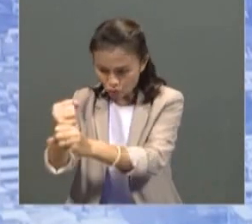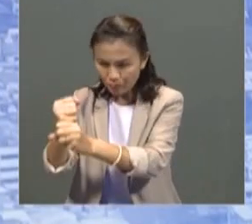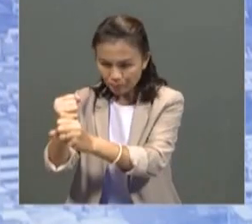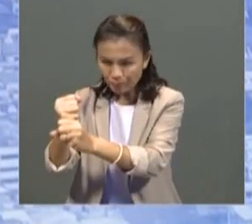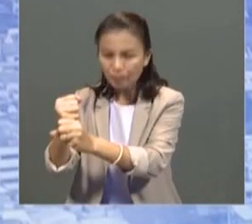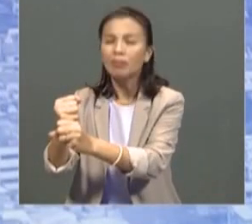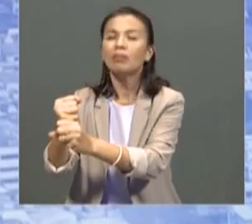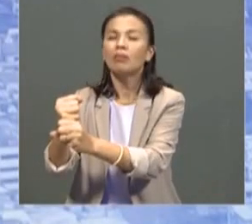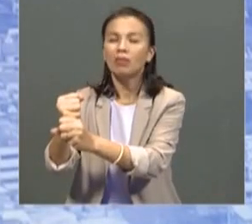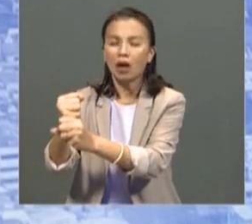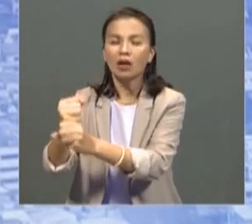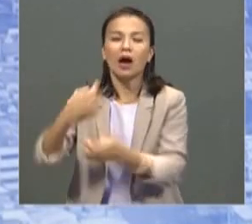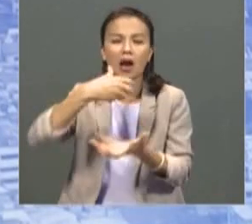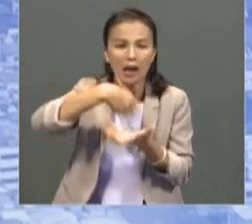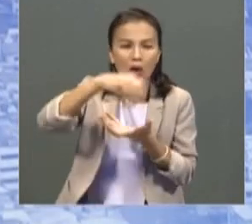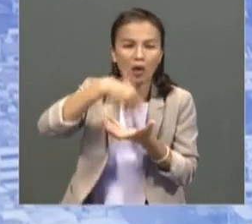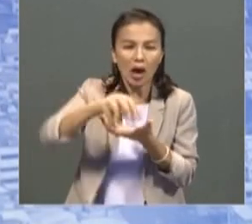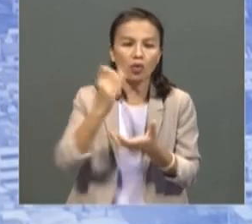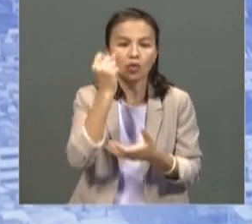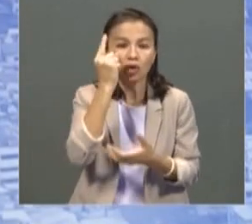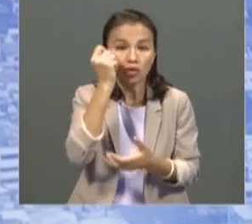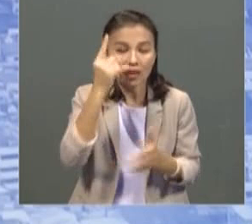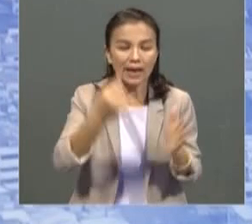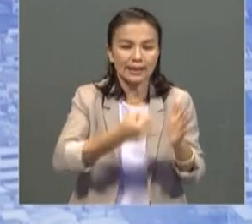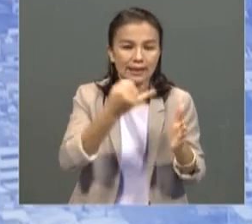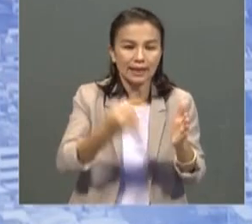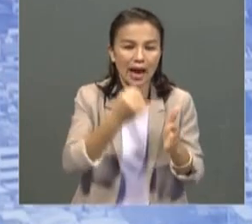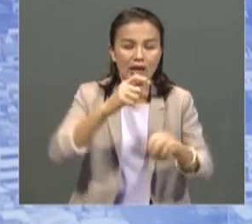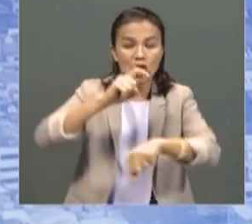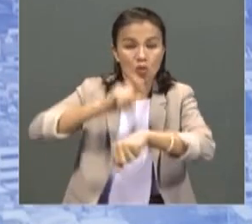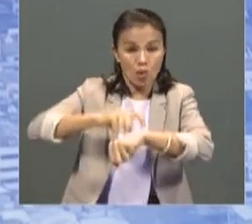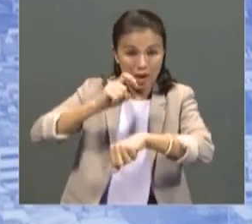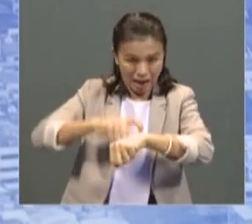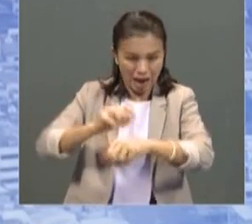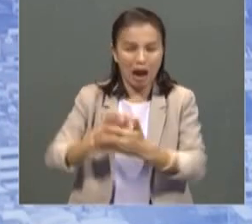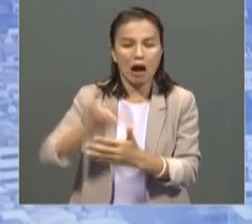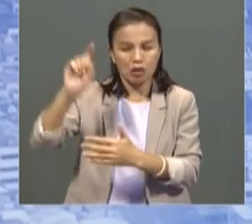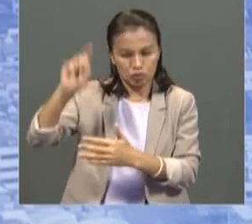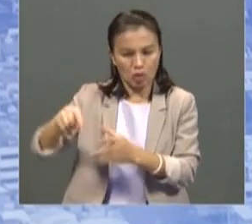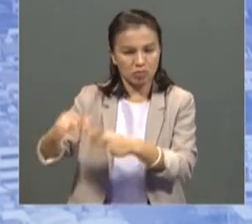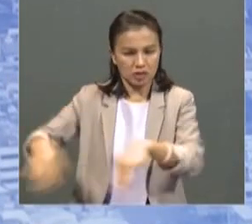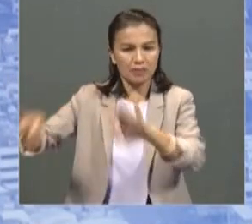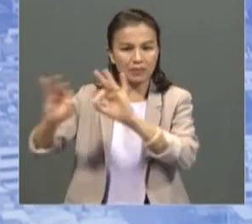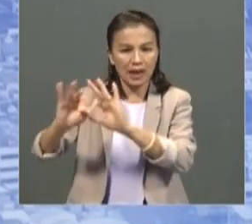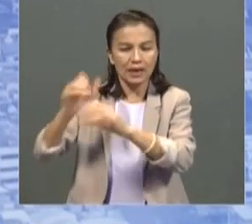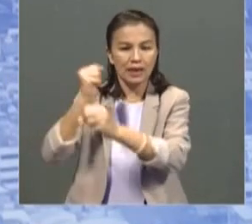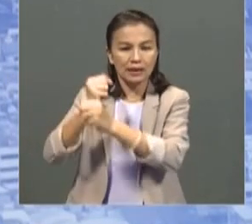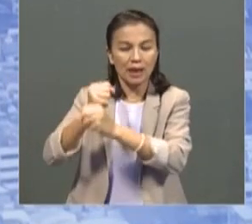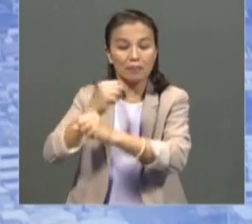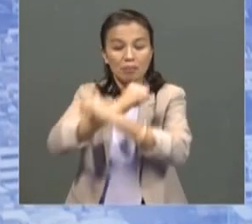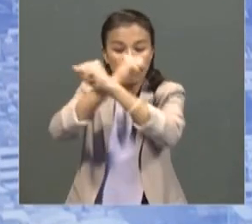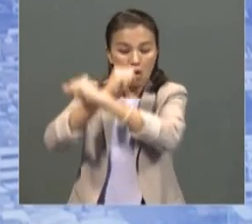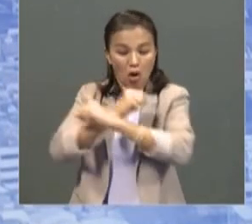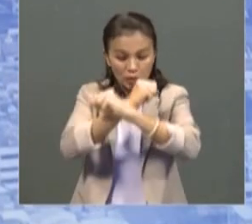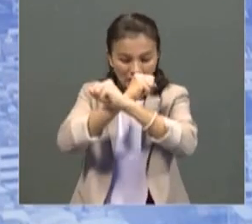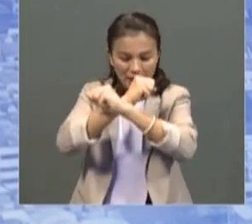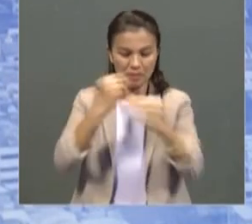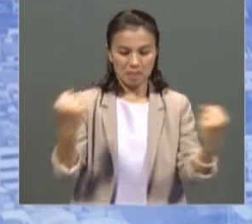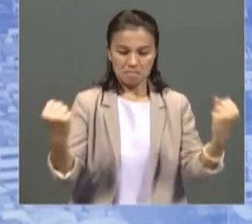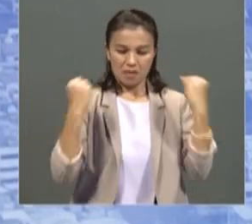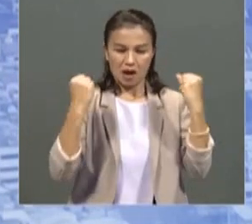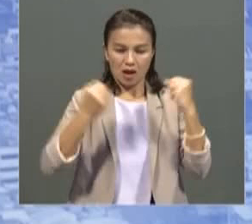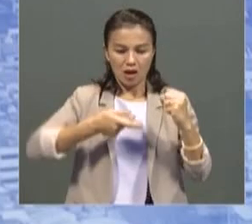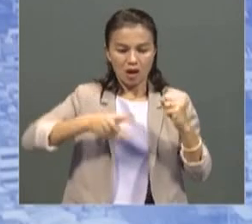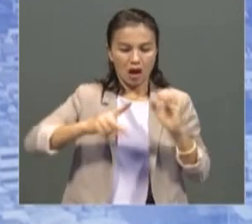ချင်တာကဟိုမိဘပြည်သူတွေအနေနဲ့တစ်ခါလေးကြာရင်ဟိုအချင်းနားထောင်အောင်မှာနားမလည်မှုတွေရှိပါတယ်ဒါကတော့ကျွန်တော်ကိုယ်တိုင်လက်ကုလောဆယ်မှာတိတ်နာ